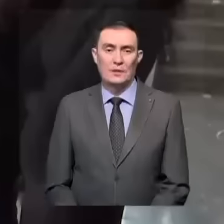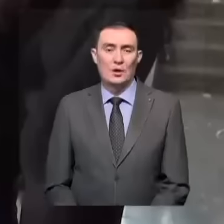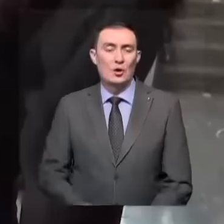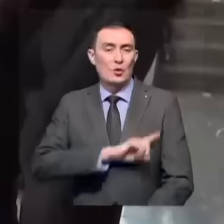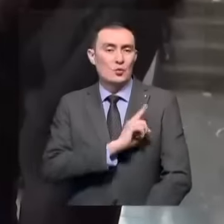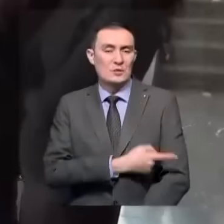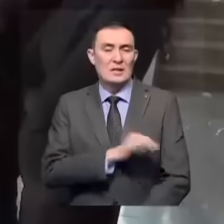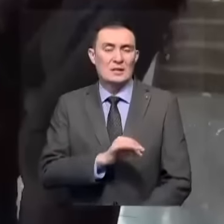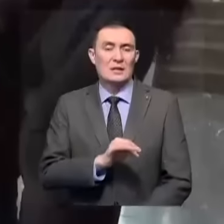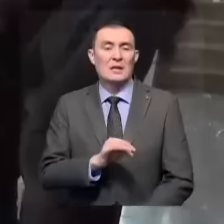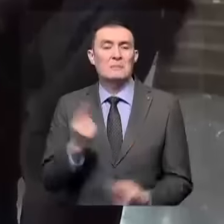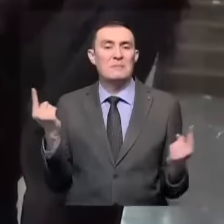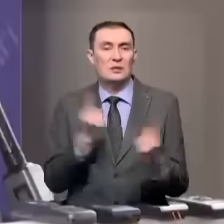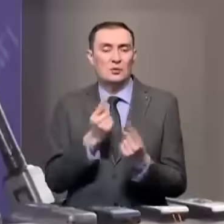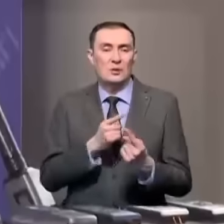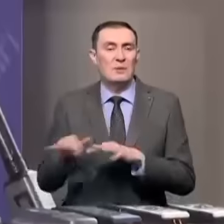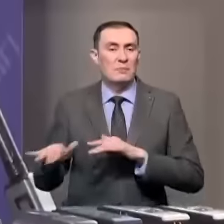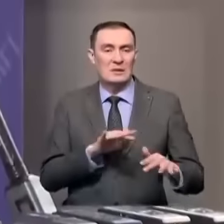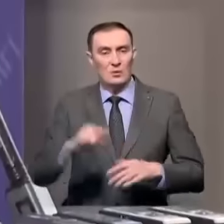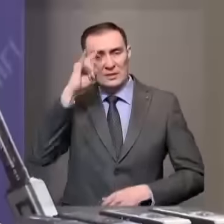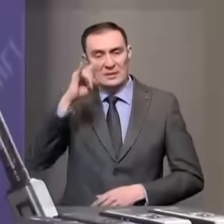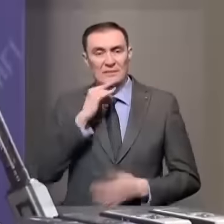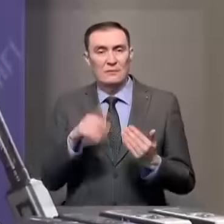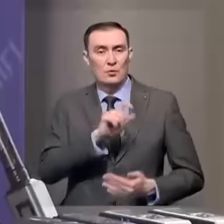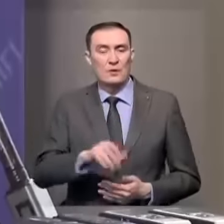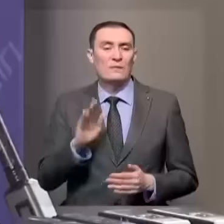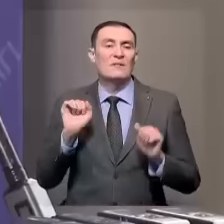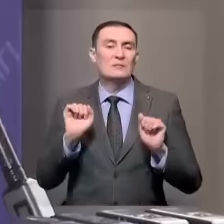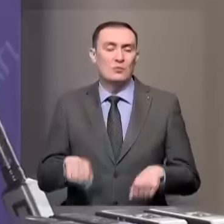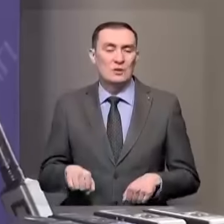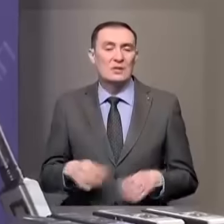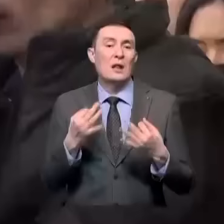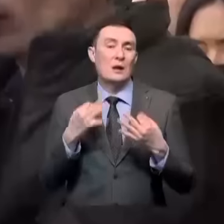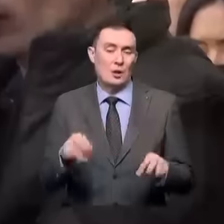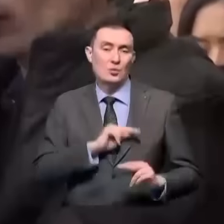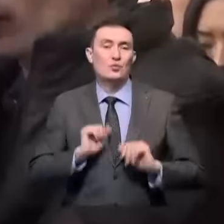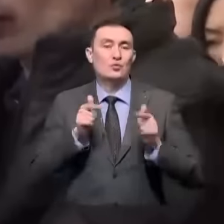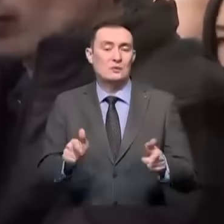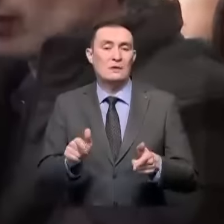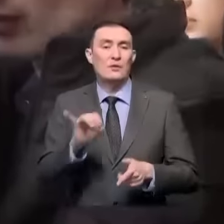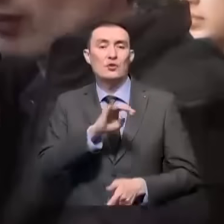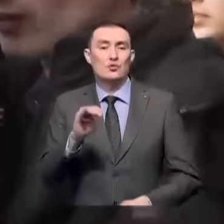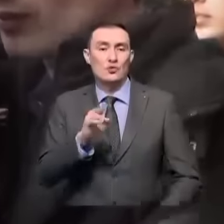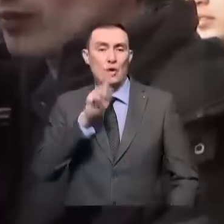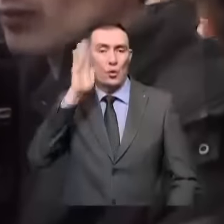Усилят контроль над миграционными процессами. У казахстанцев теперь появится возможность легально трудоустроиться в Южной Корее. В Минтруда